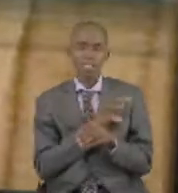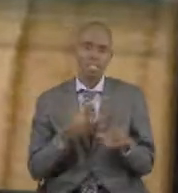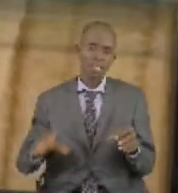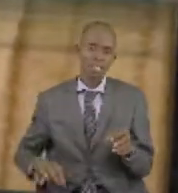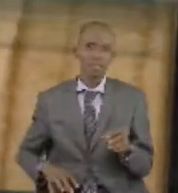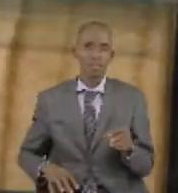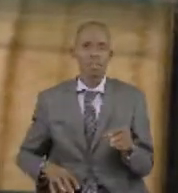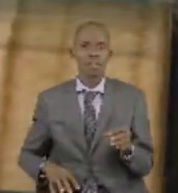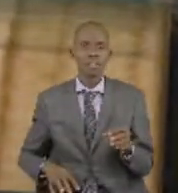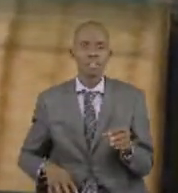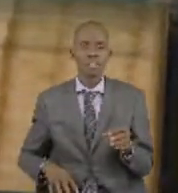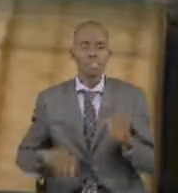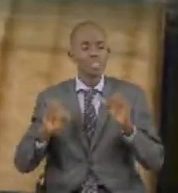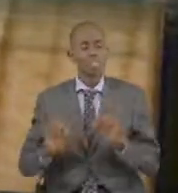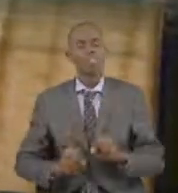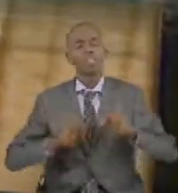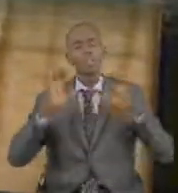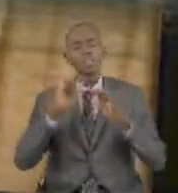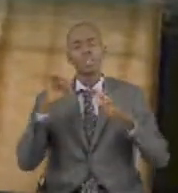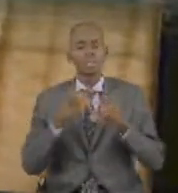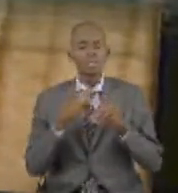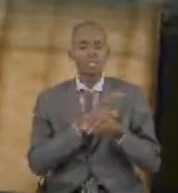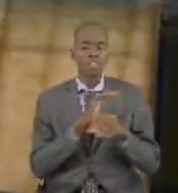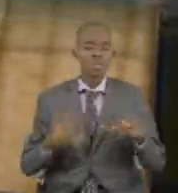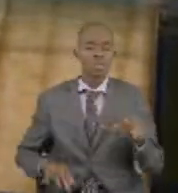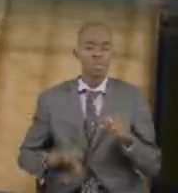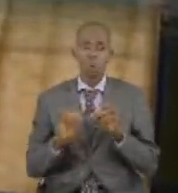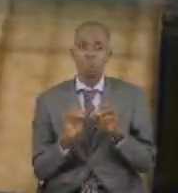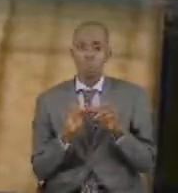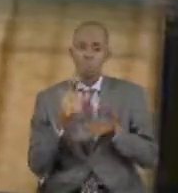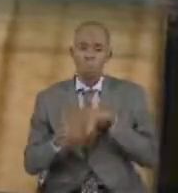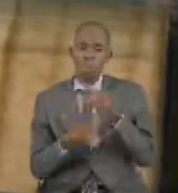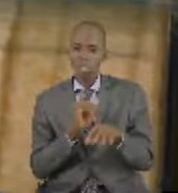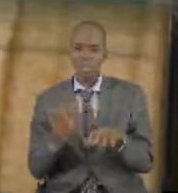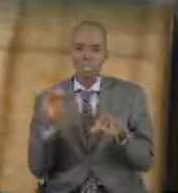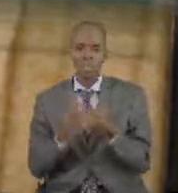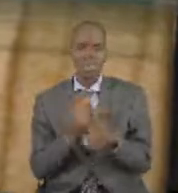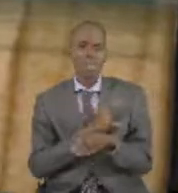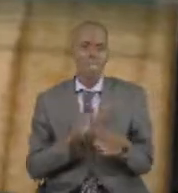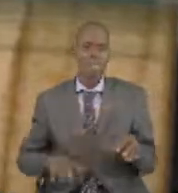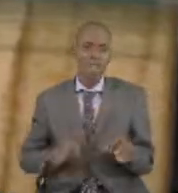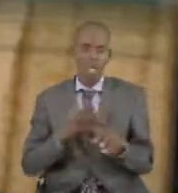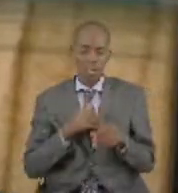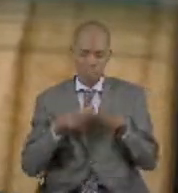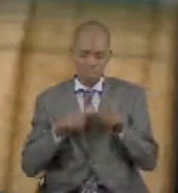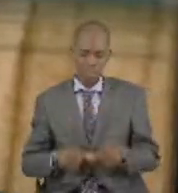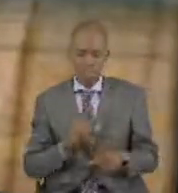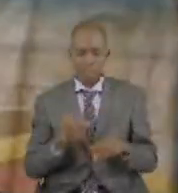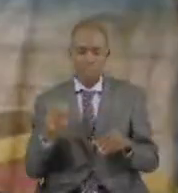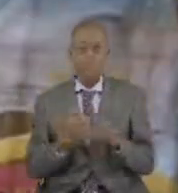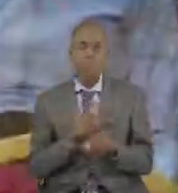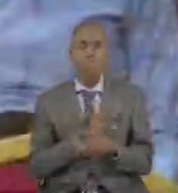immergé en Christ, vivant en Christ, marchant en Christ, demeurant en Christ